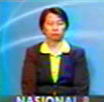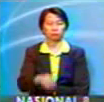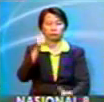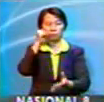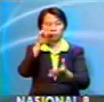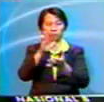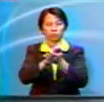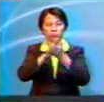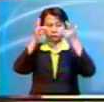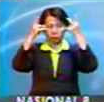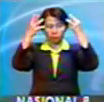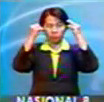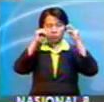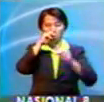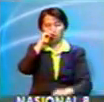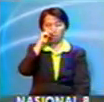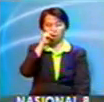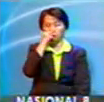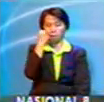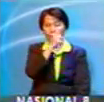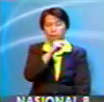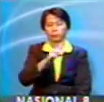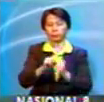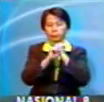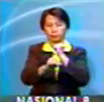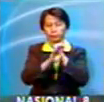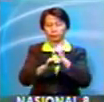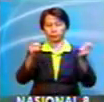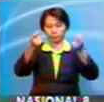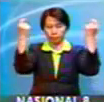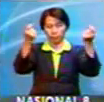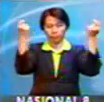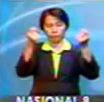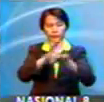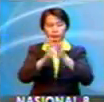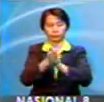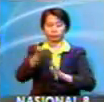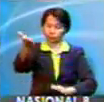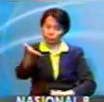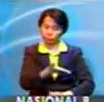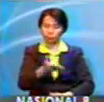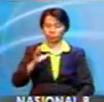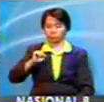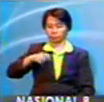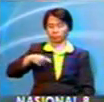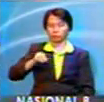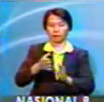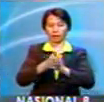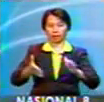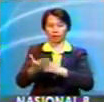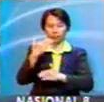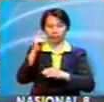Isteri Perdana Menteri Datin Seri Rosmah Mansor mempromosikan karnival berkenaan ketika menjadi tetamu Selamat Pagi Satu